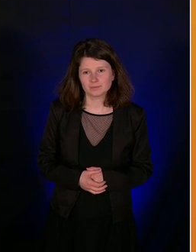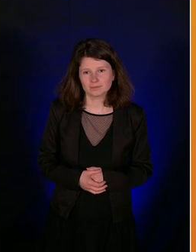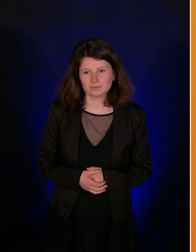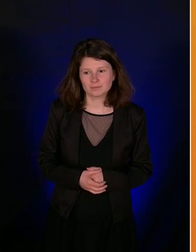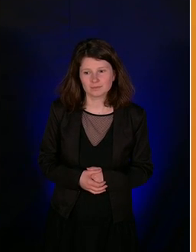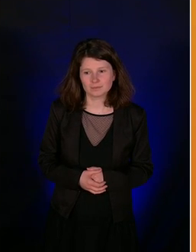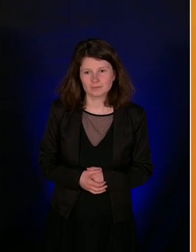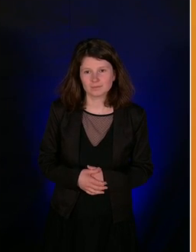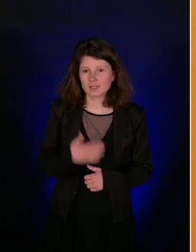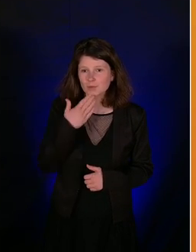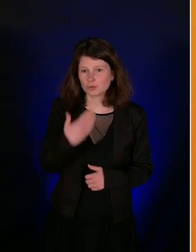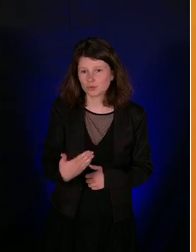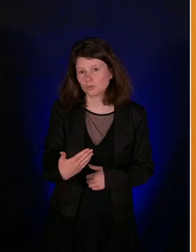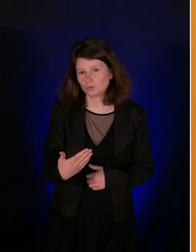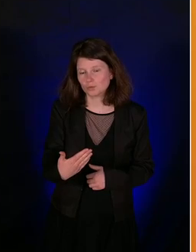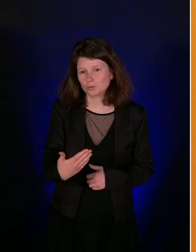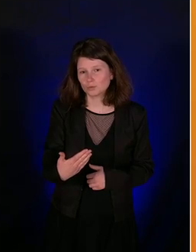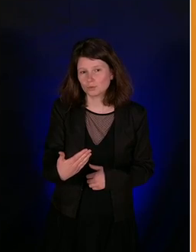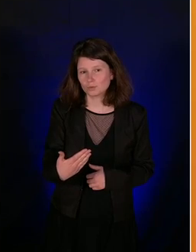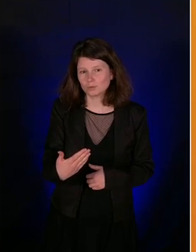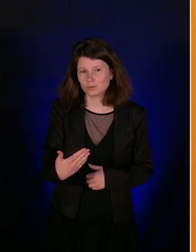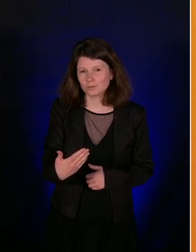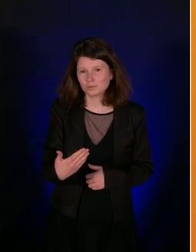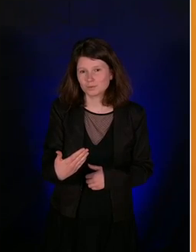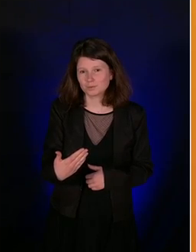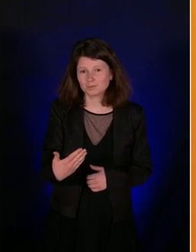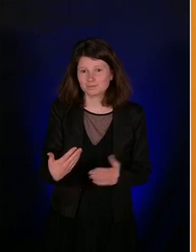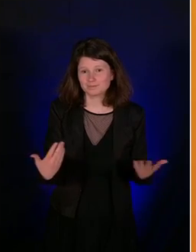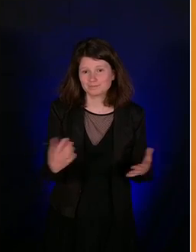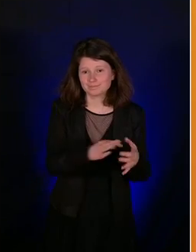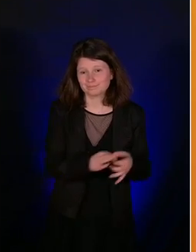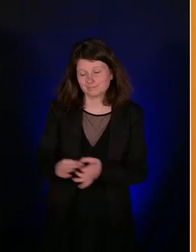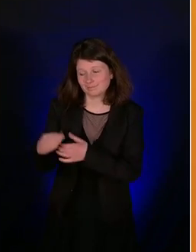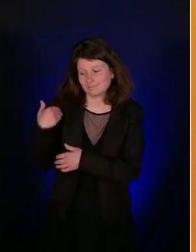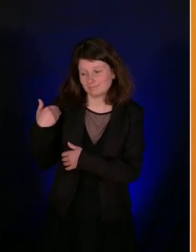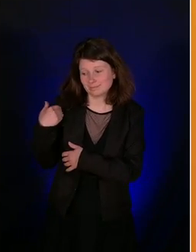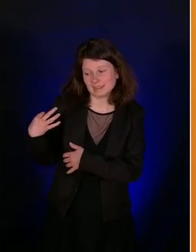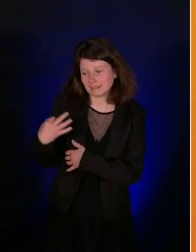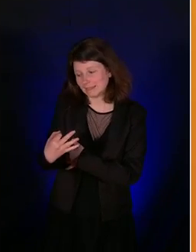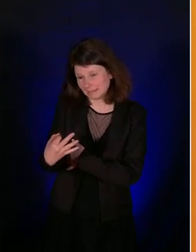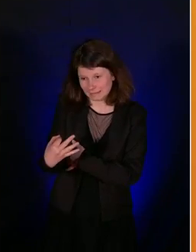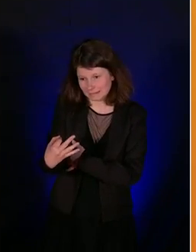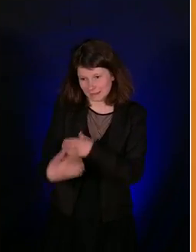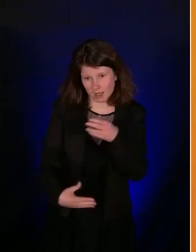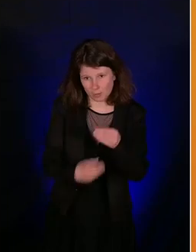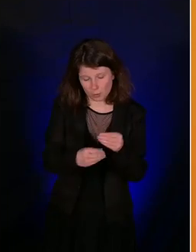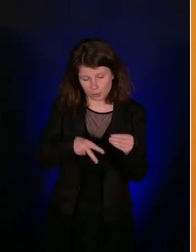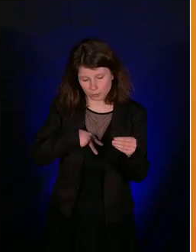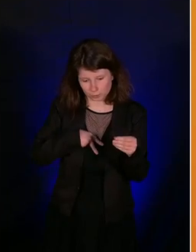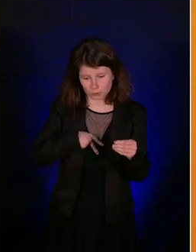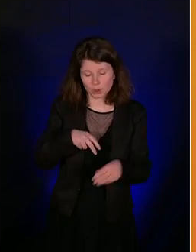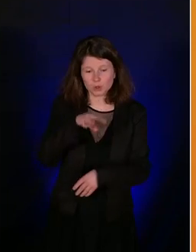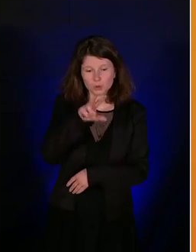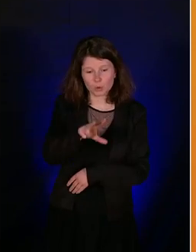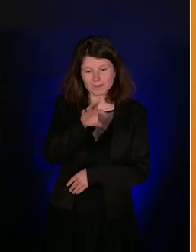camarade bonjour alors je vais rejoindre ce qui vient de dire le camarade amendement est le